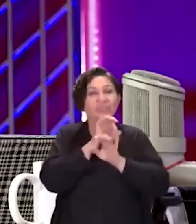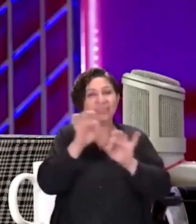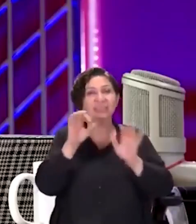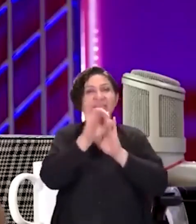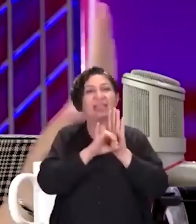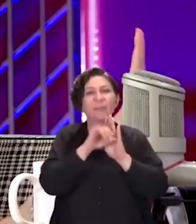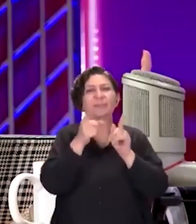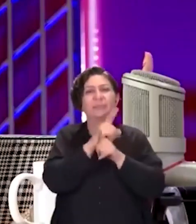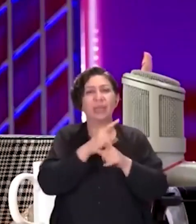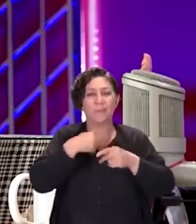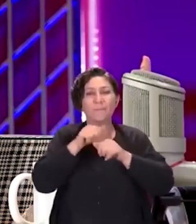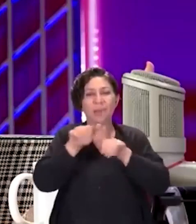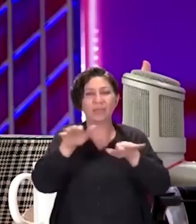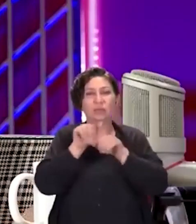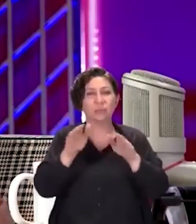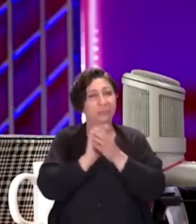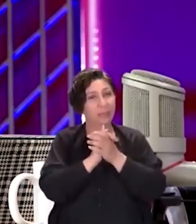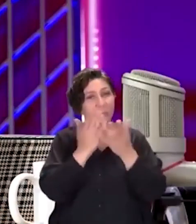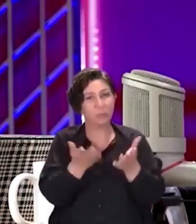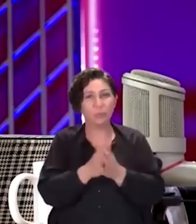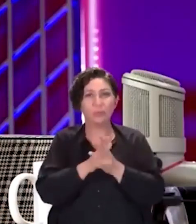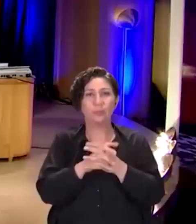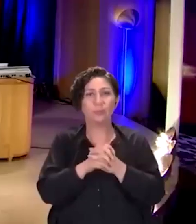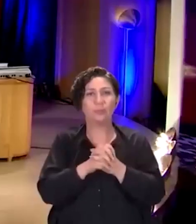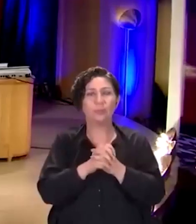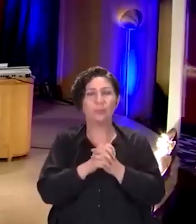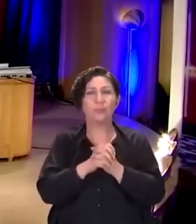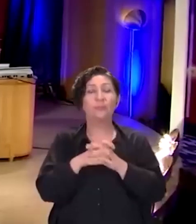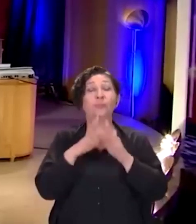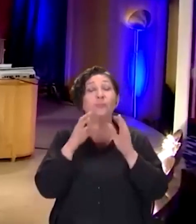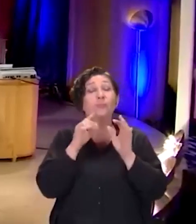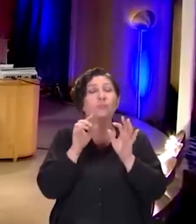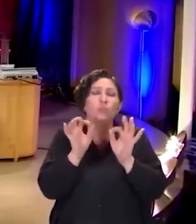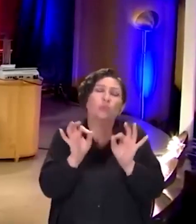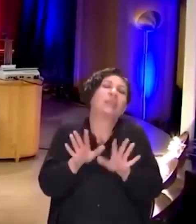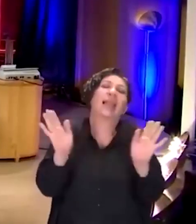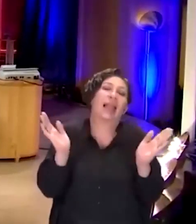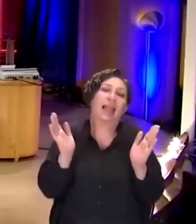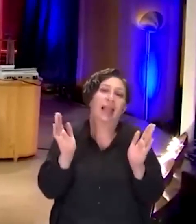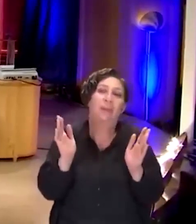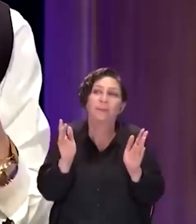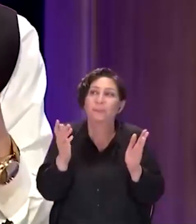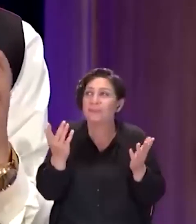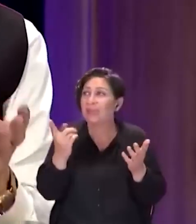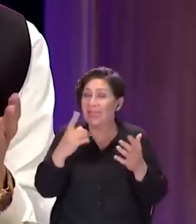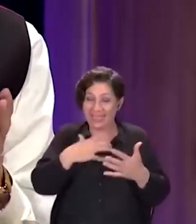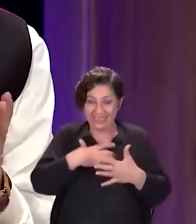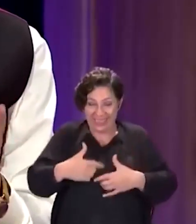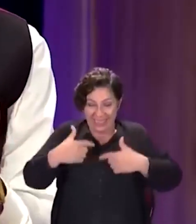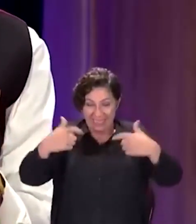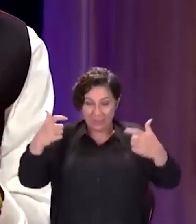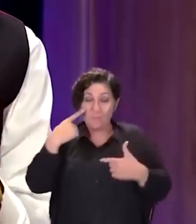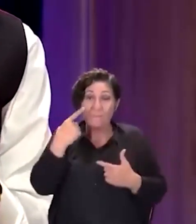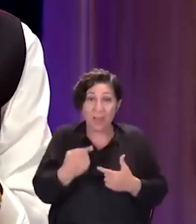olarak sosyal medyada tüm uygulamaları paylaşıyorum. Tebrik ediyorum seni. Evet, hepsini yani, koyuyorum. Çünkü mümkün değil. Mümkün değil. Yani bir kişisel